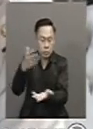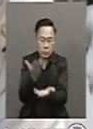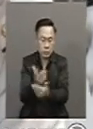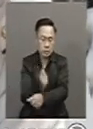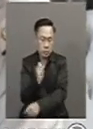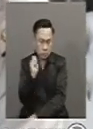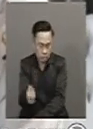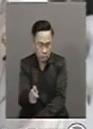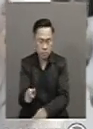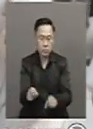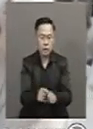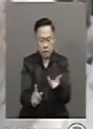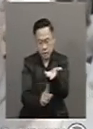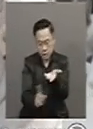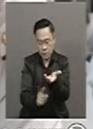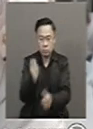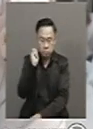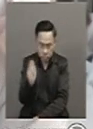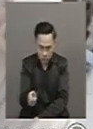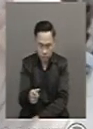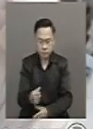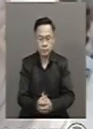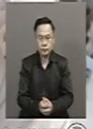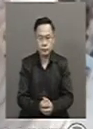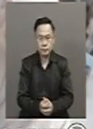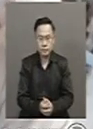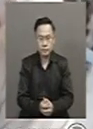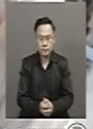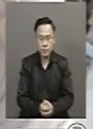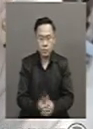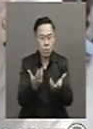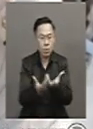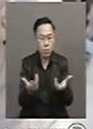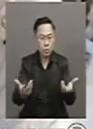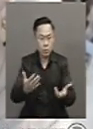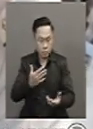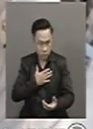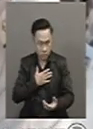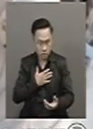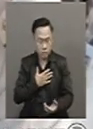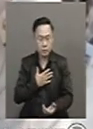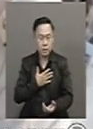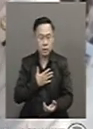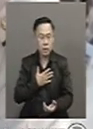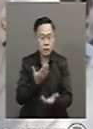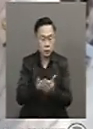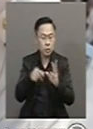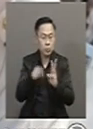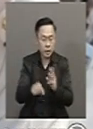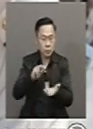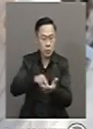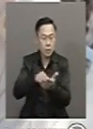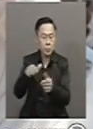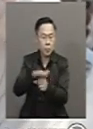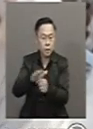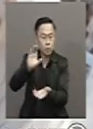กอย่าง แล้วก็ค่าช่าง ค่าช่างก็ต้องเสียนี่ในบินเพราะว่าทุกอย่างนี้มันอุปกรณ์เครื่องมือผมเองนะผมจะอยู่ทุนราคา 6,000 นี่ผมอยู่ทุนแต่